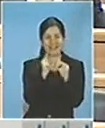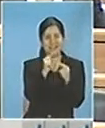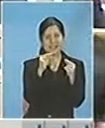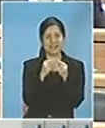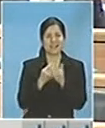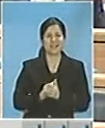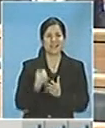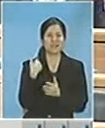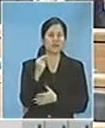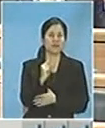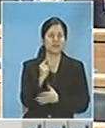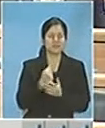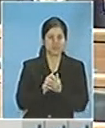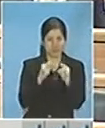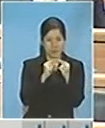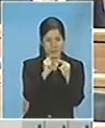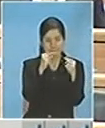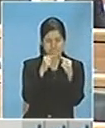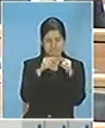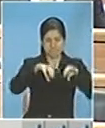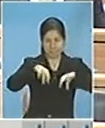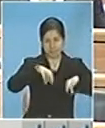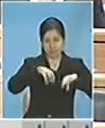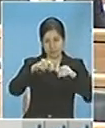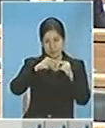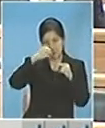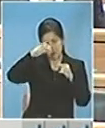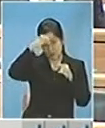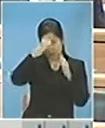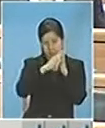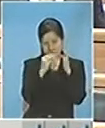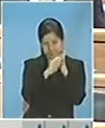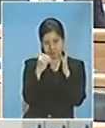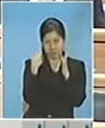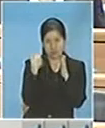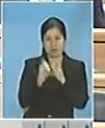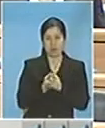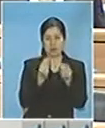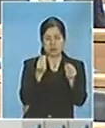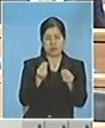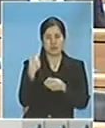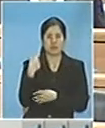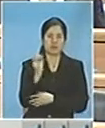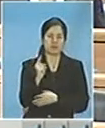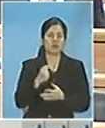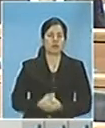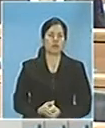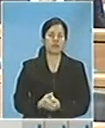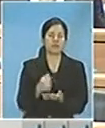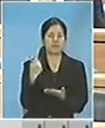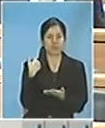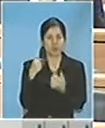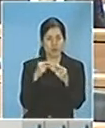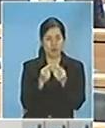านให้สามารถจัดการศึกษาอบรมและพัฒนาทางวิชาการแก่ครูอาจ